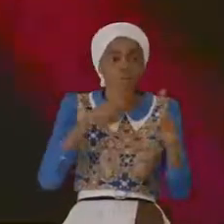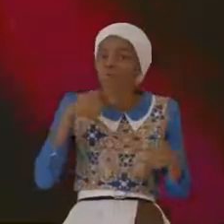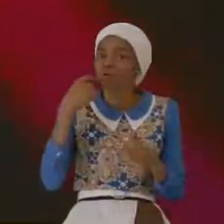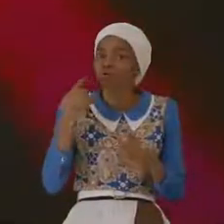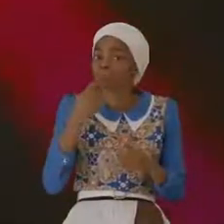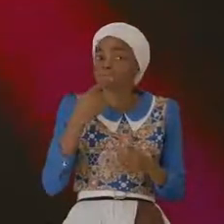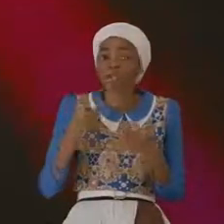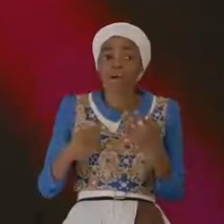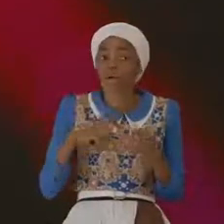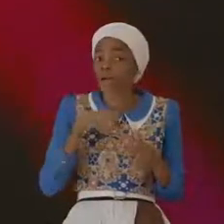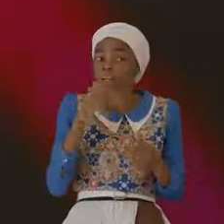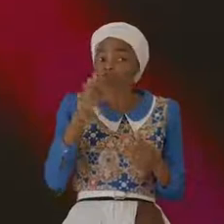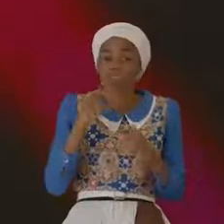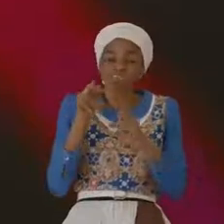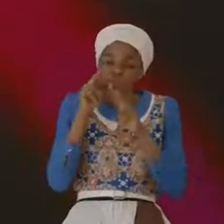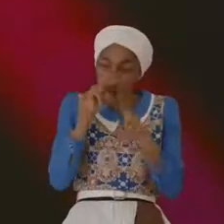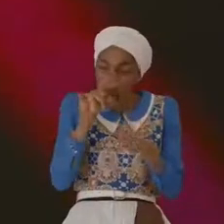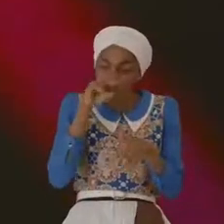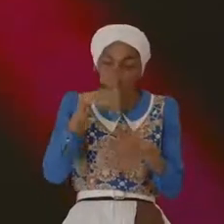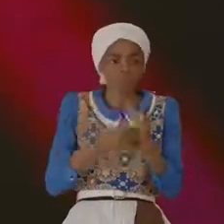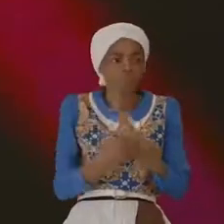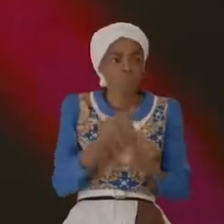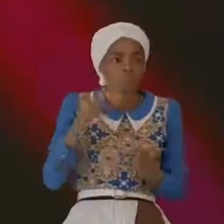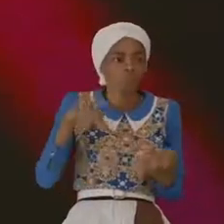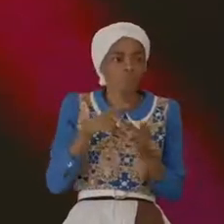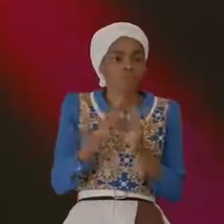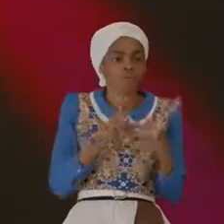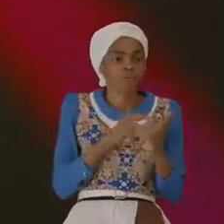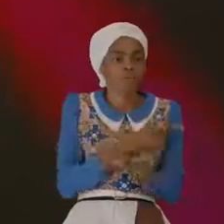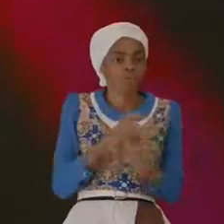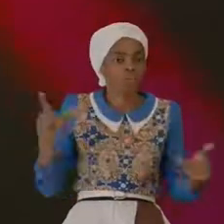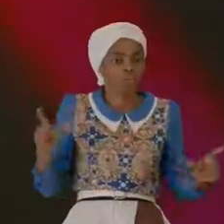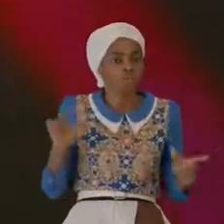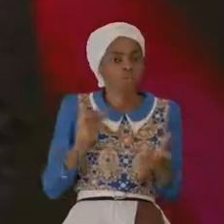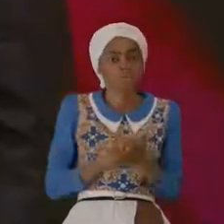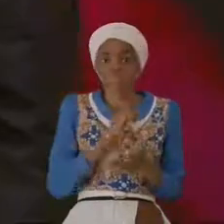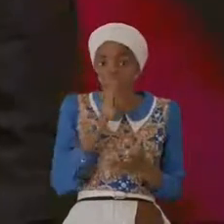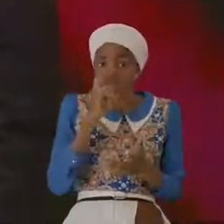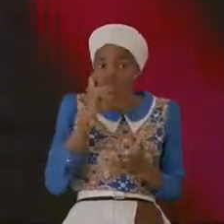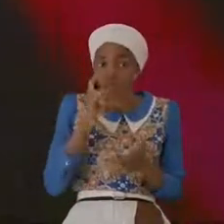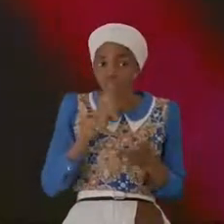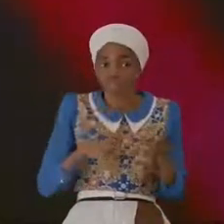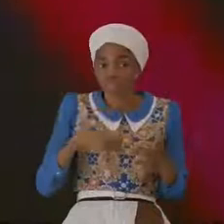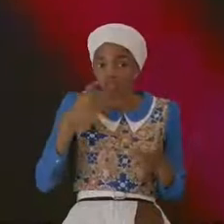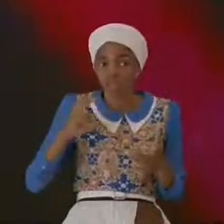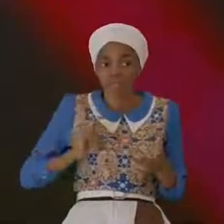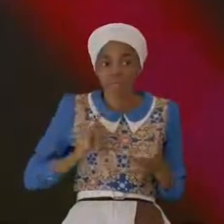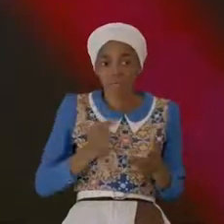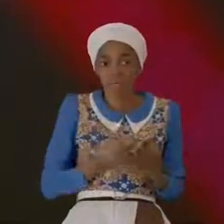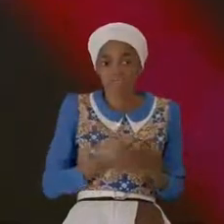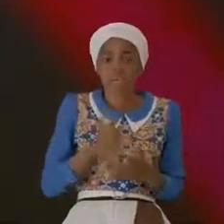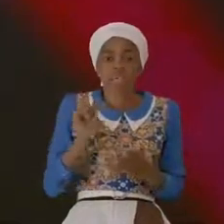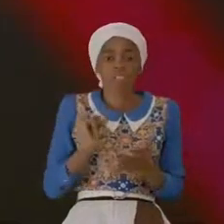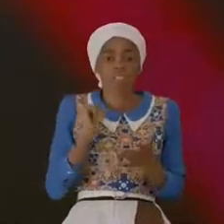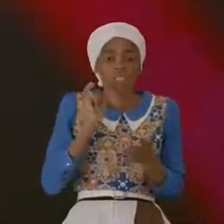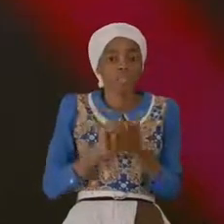Jacques 1, 25. Mais celui qui aura plongé les regards dans la loi parfaite, la loi de la liberté, c'est la parole de Dieu qui nous a